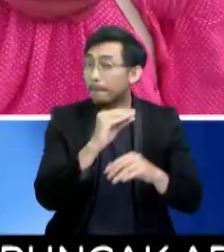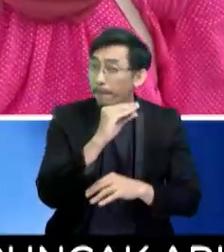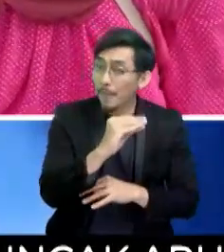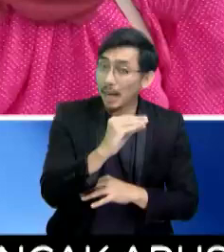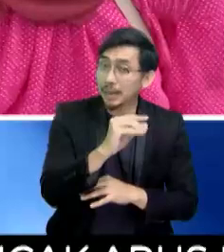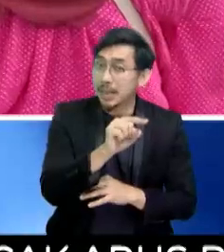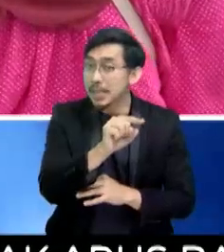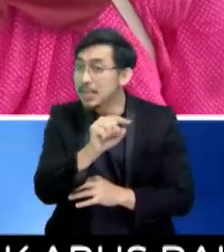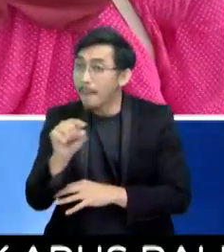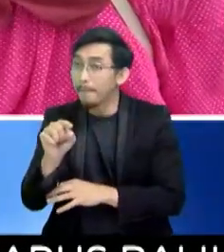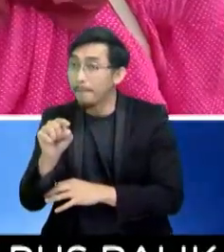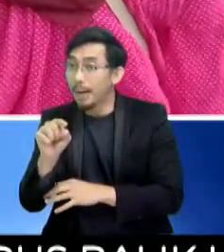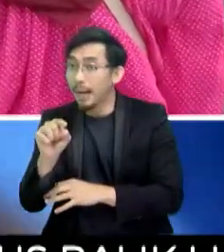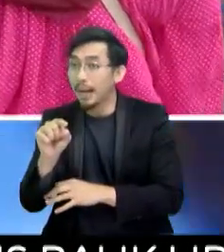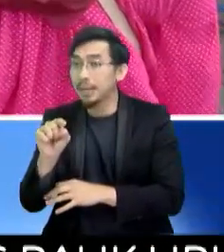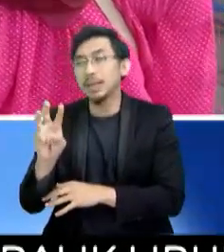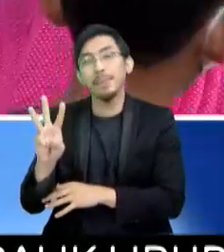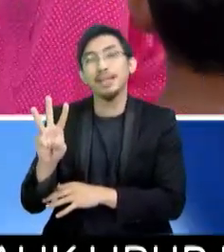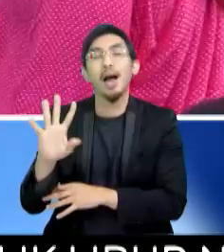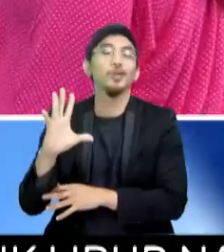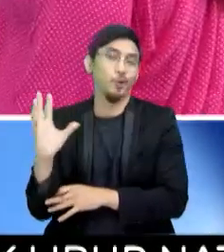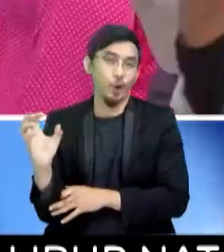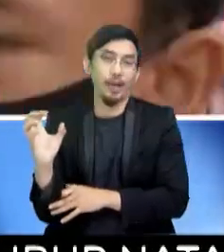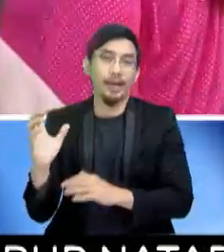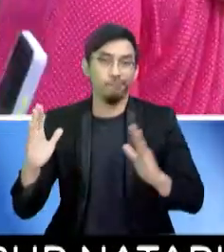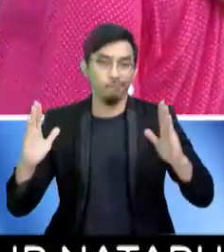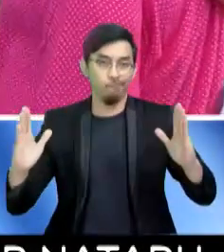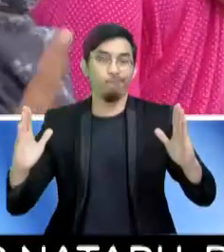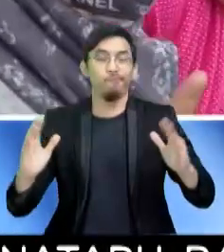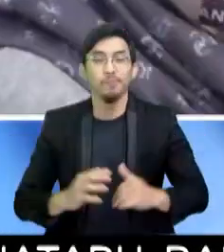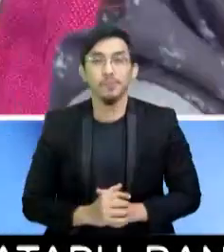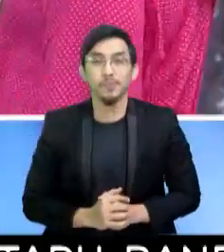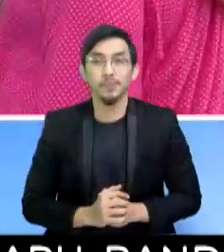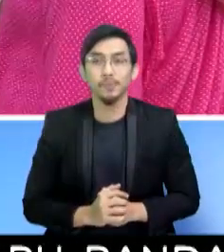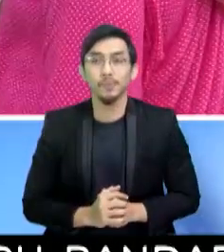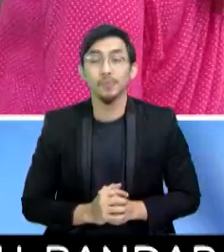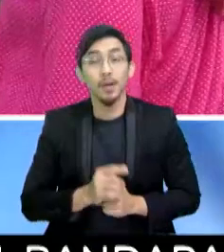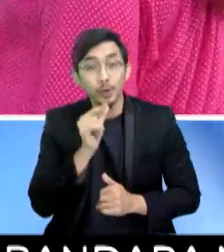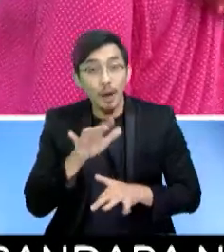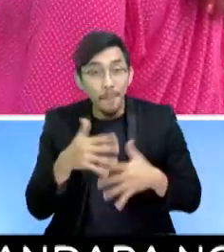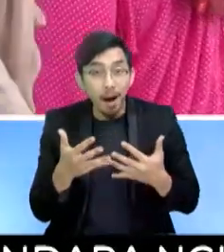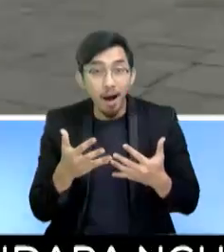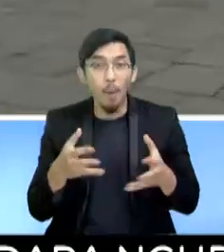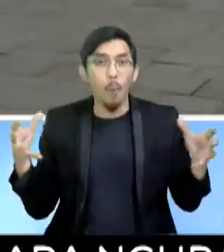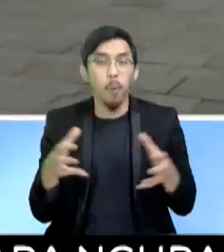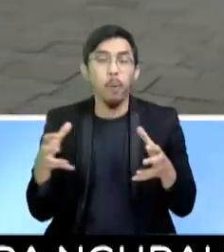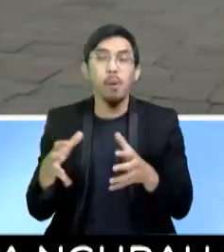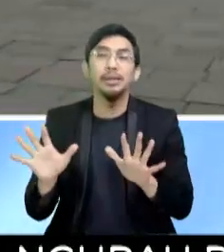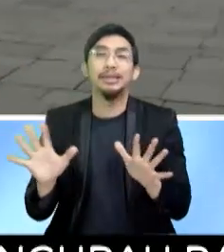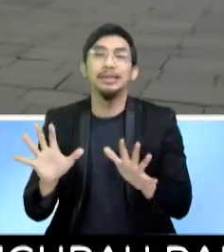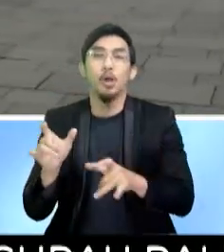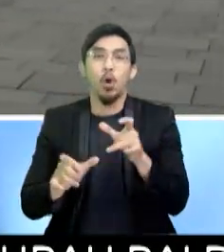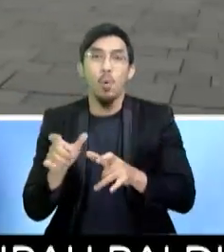pukul 15.00 waktu Indonesia Barat saja. Hal ini untuk mengantisipasi adanya kerumunan utamanya